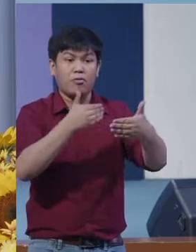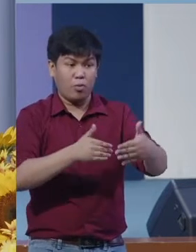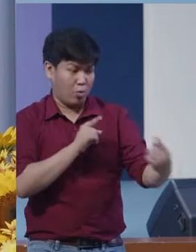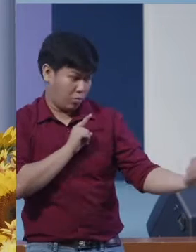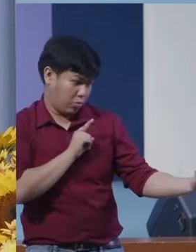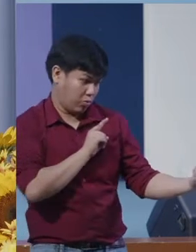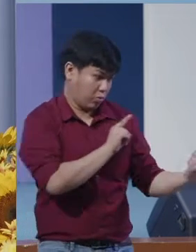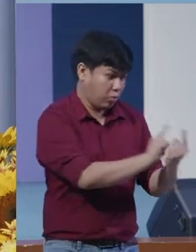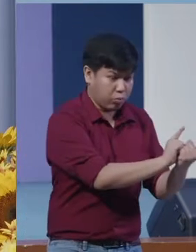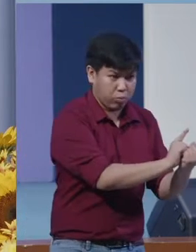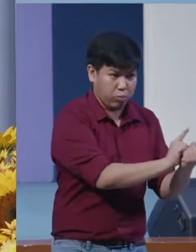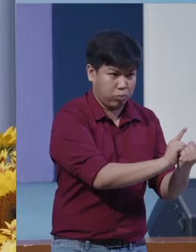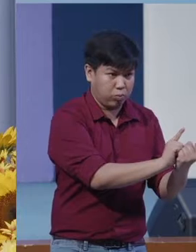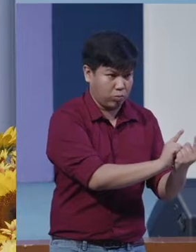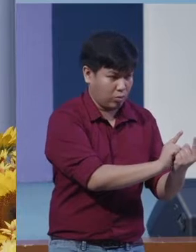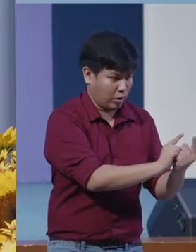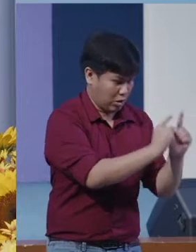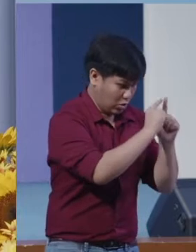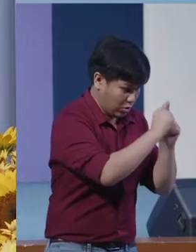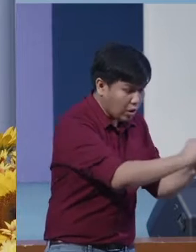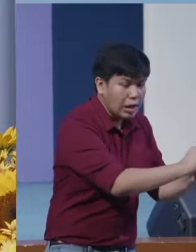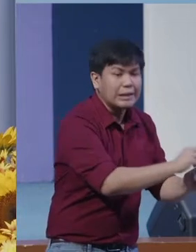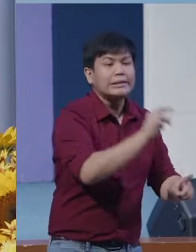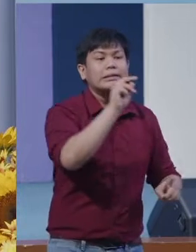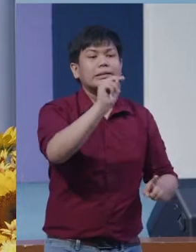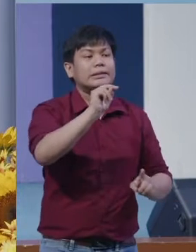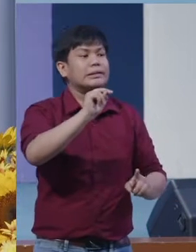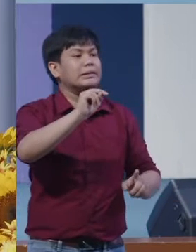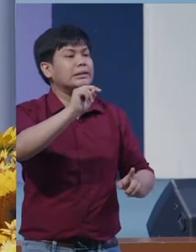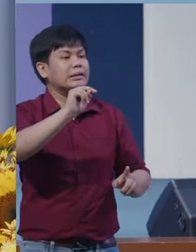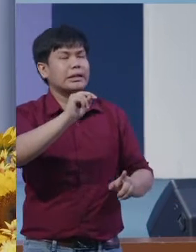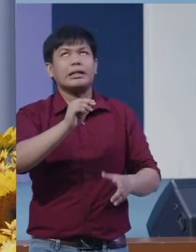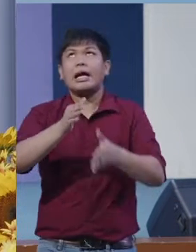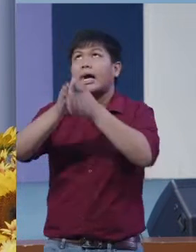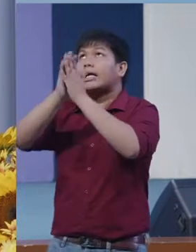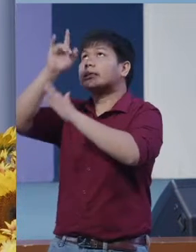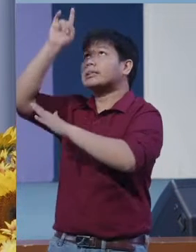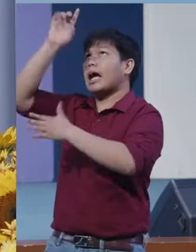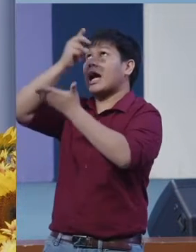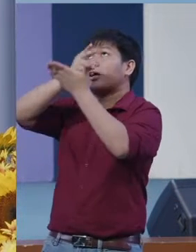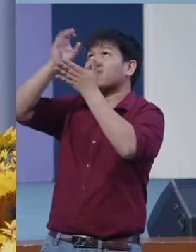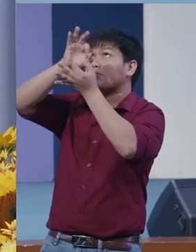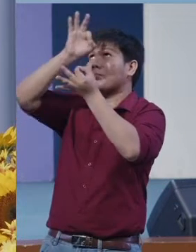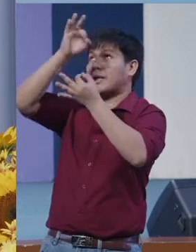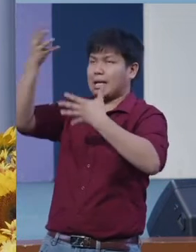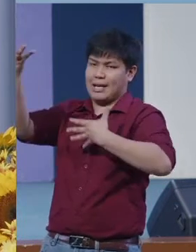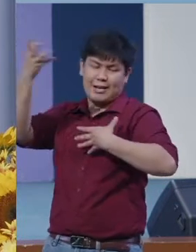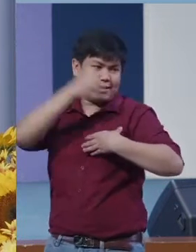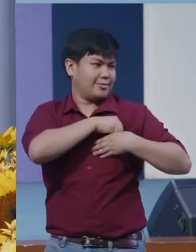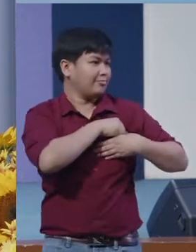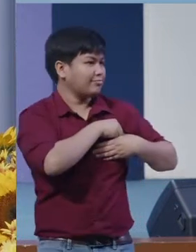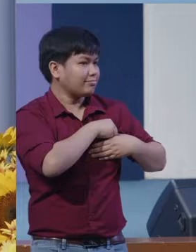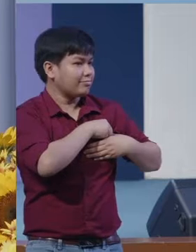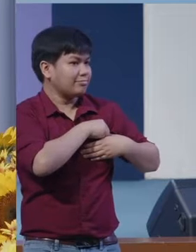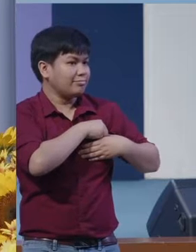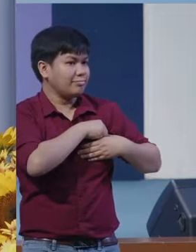Diyos sa panalangin. You who are spiritual, restore him in a spirit of